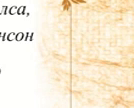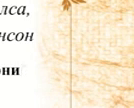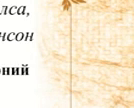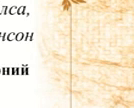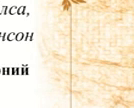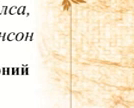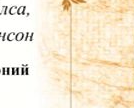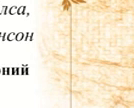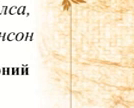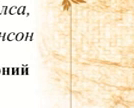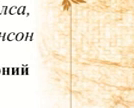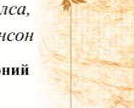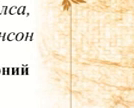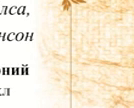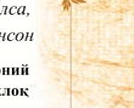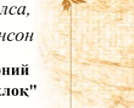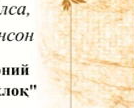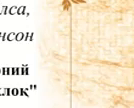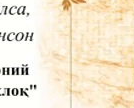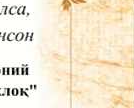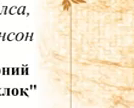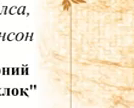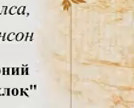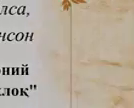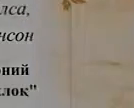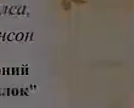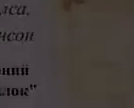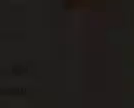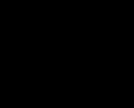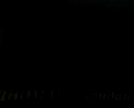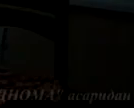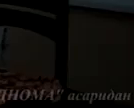Avloniy. Turkiy Guliston yoxud axloq.